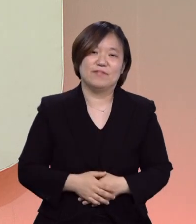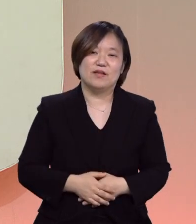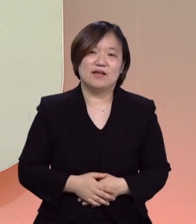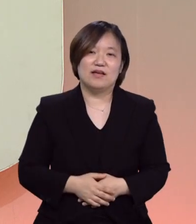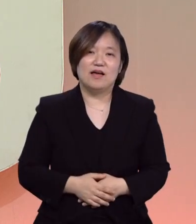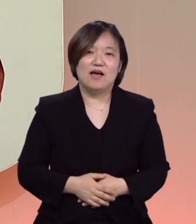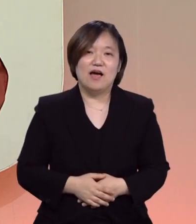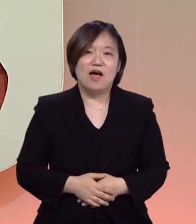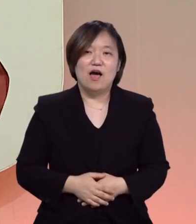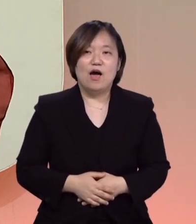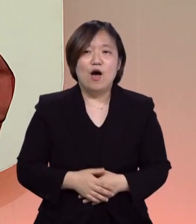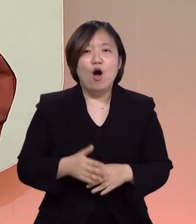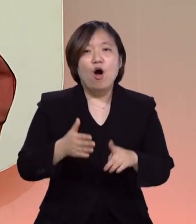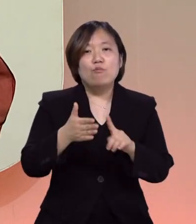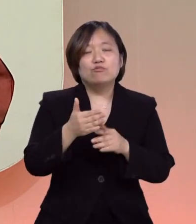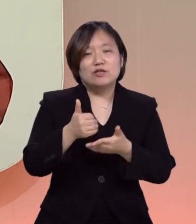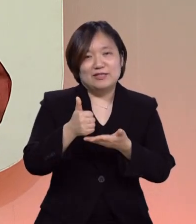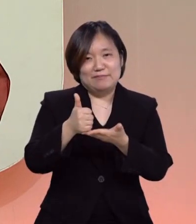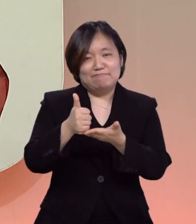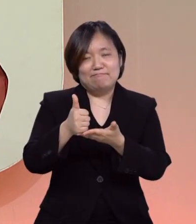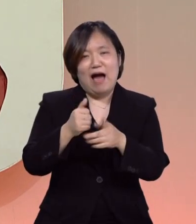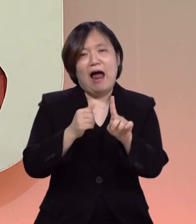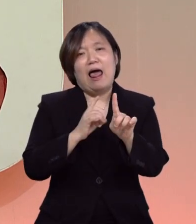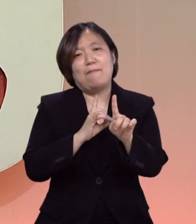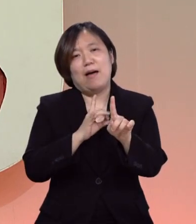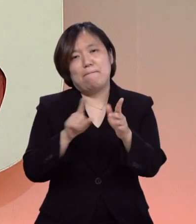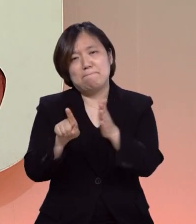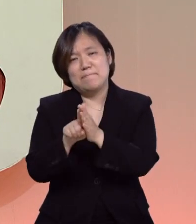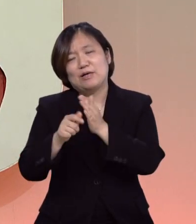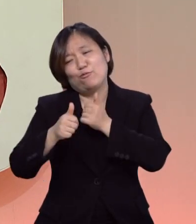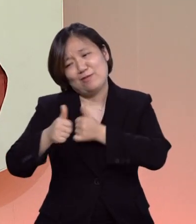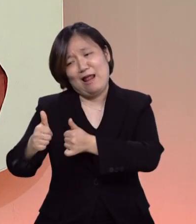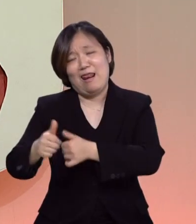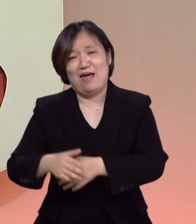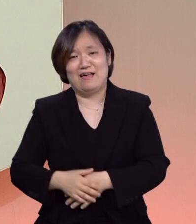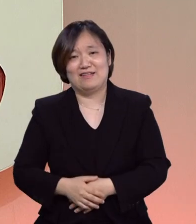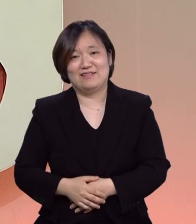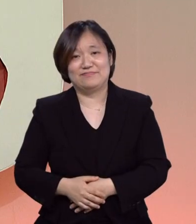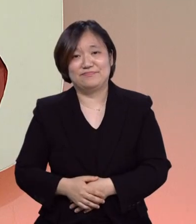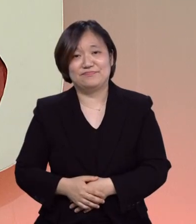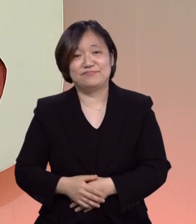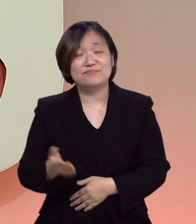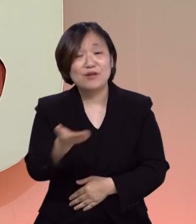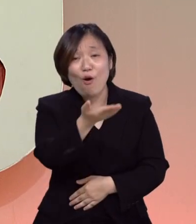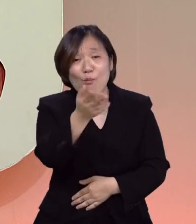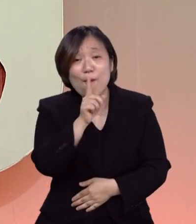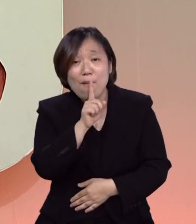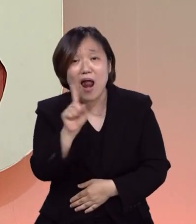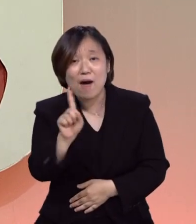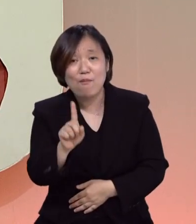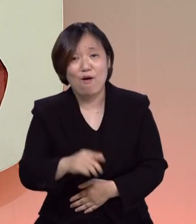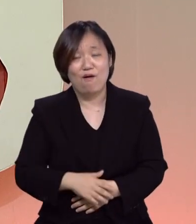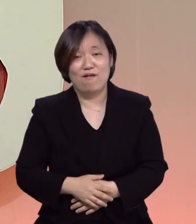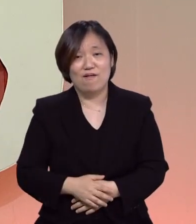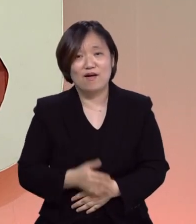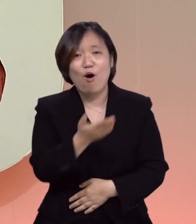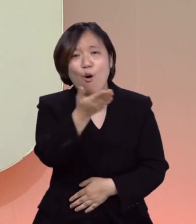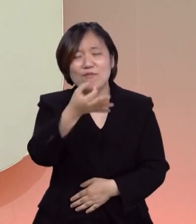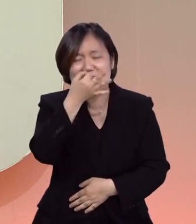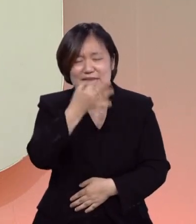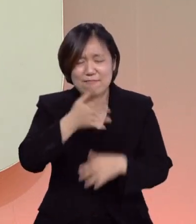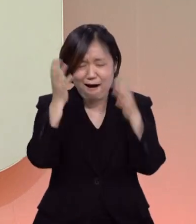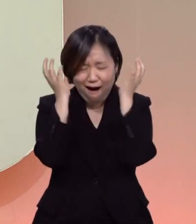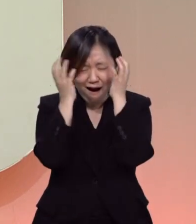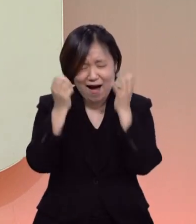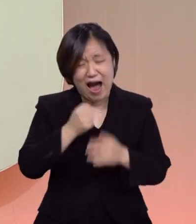그래서 항상 우리 소나무 애청자 분들께 늘 드리는 이야기가 힘들고 괴롭고 답답할